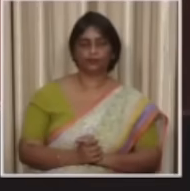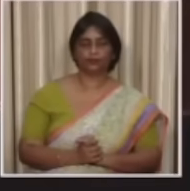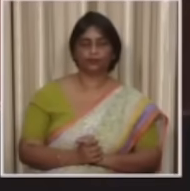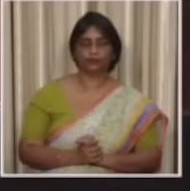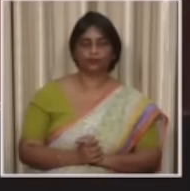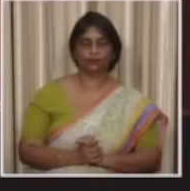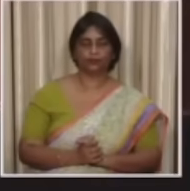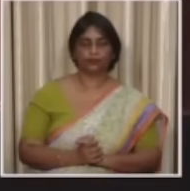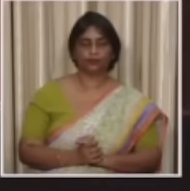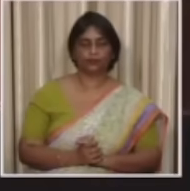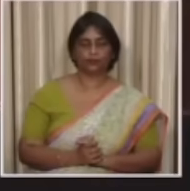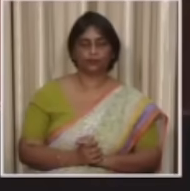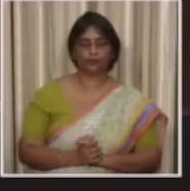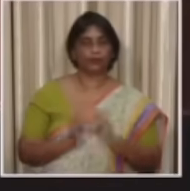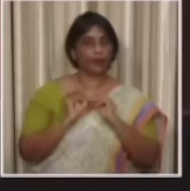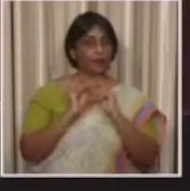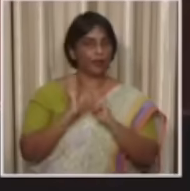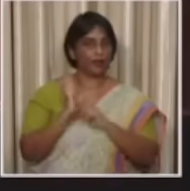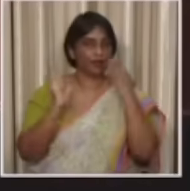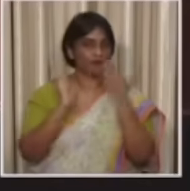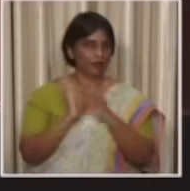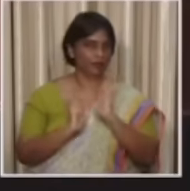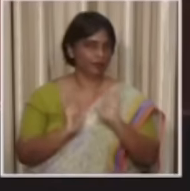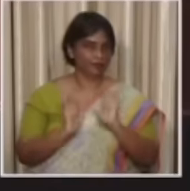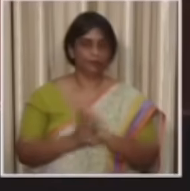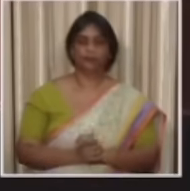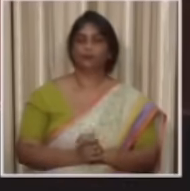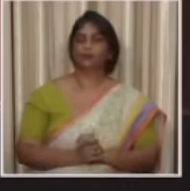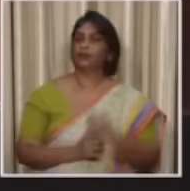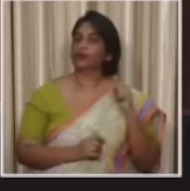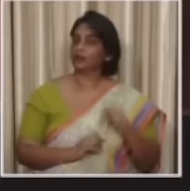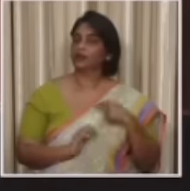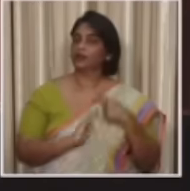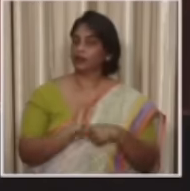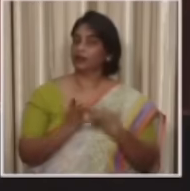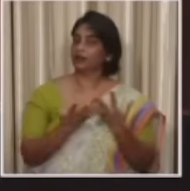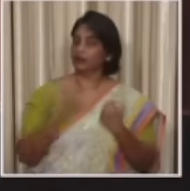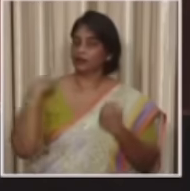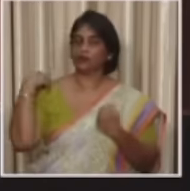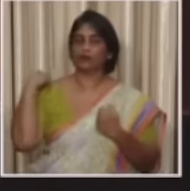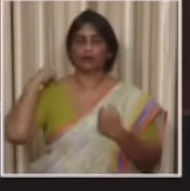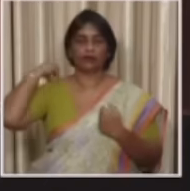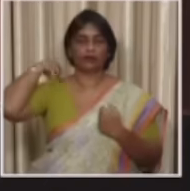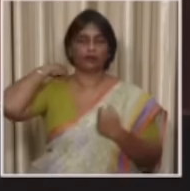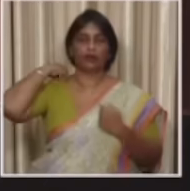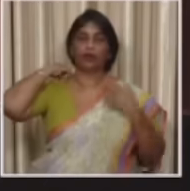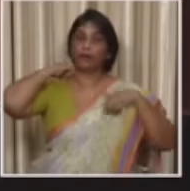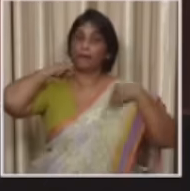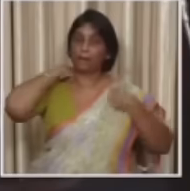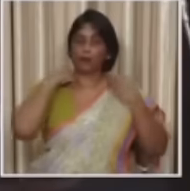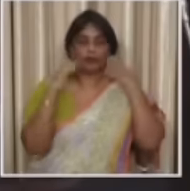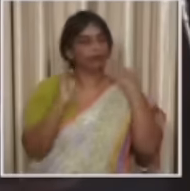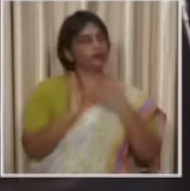mamme panata gana neme katha karanne ada ratata avashya karana moolika deyak